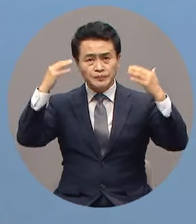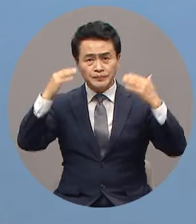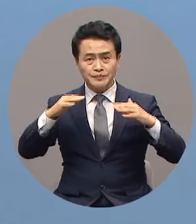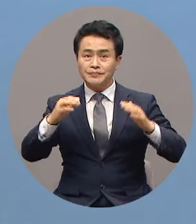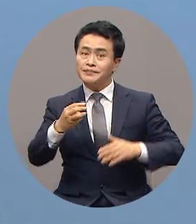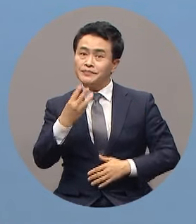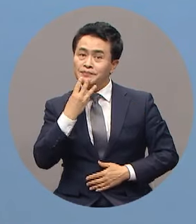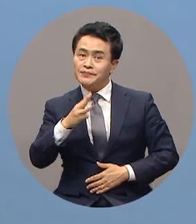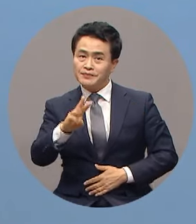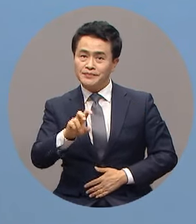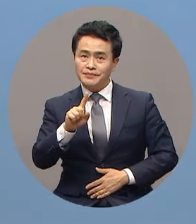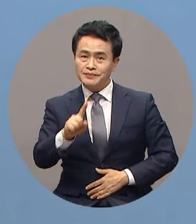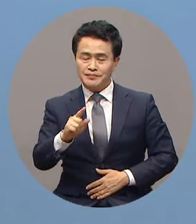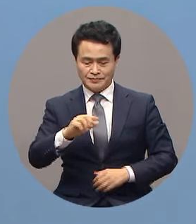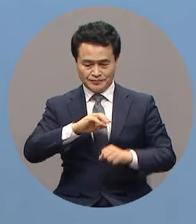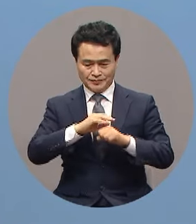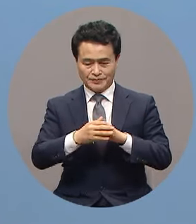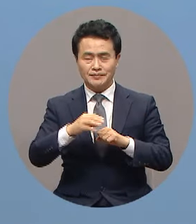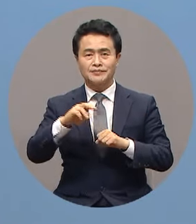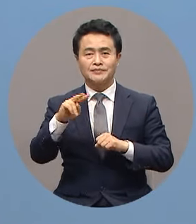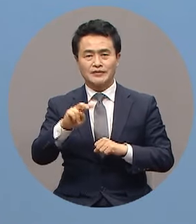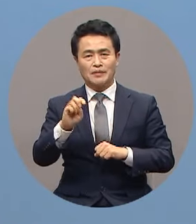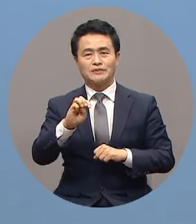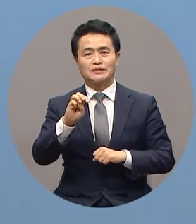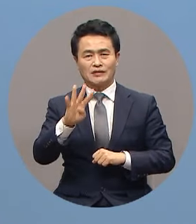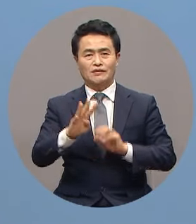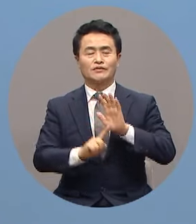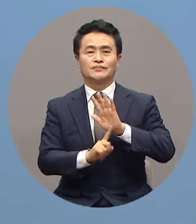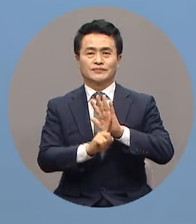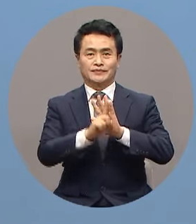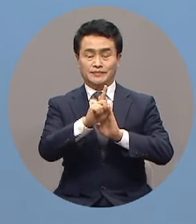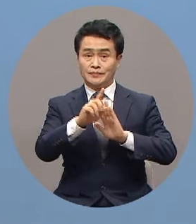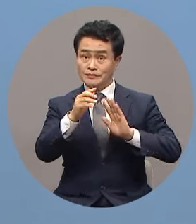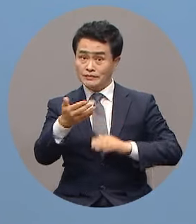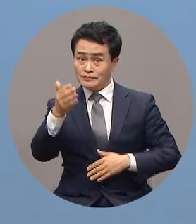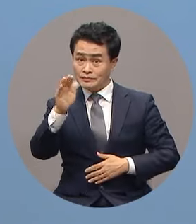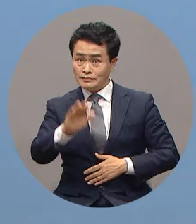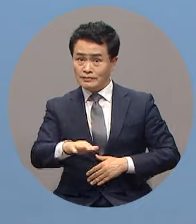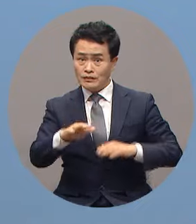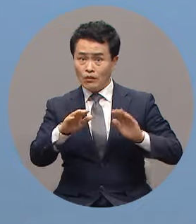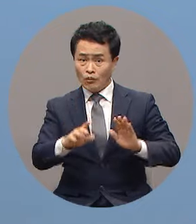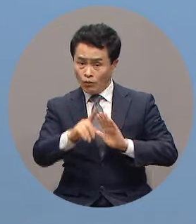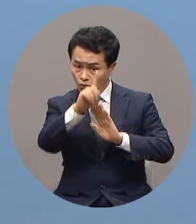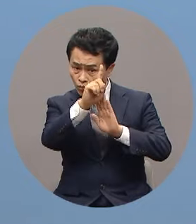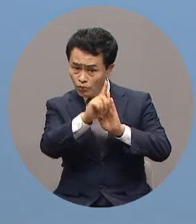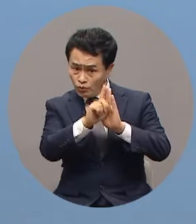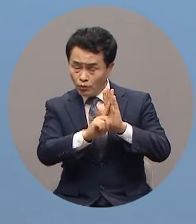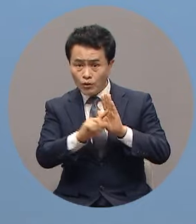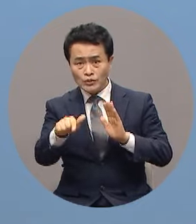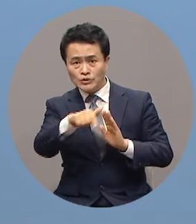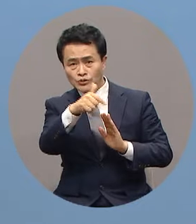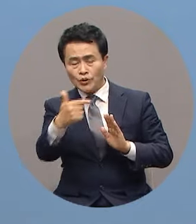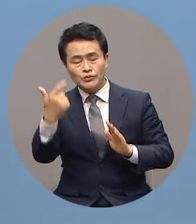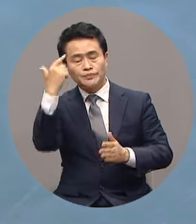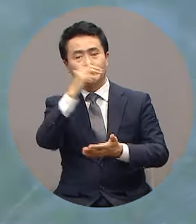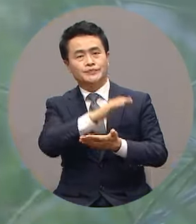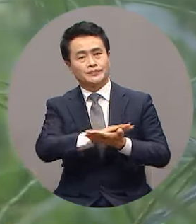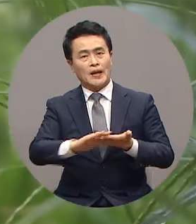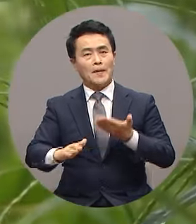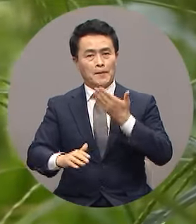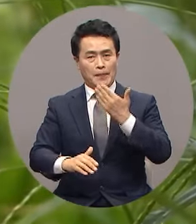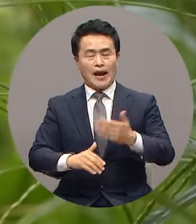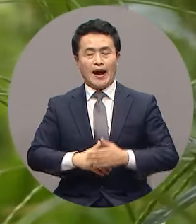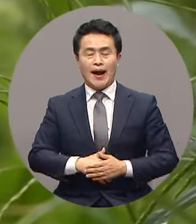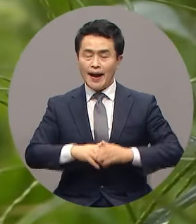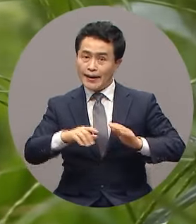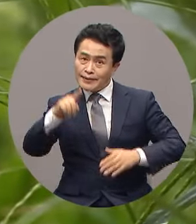오늘 서울이 31도 대구는 34도까지 오르겠습니다 그래도 갈수록 기온은 낮아지면서 저녁엔 선선함이 감돌겠습니다